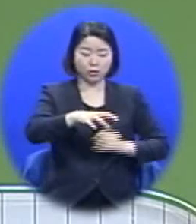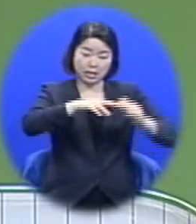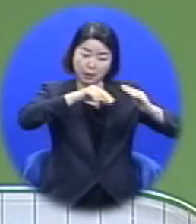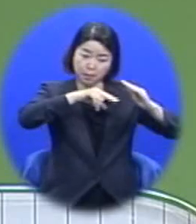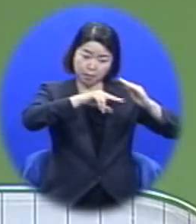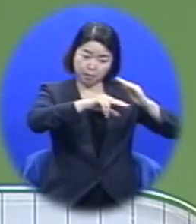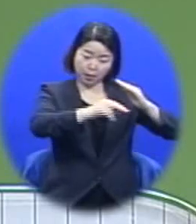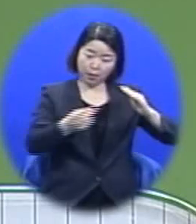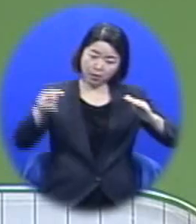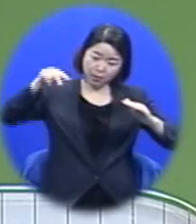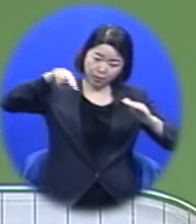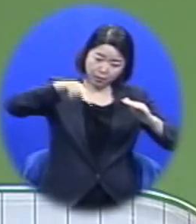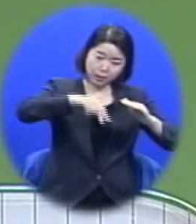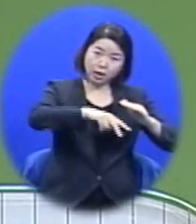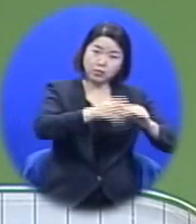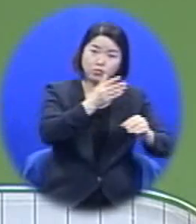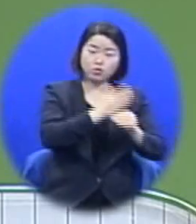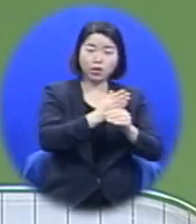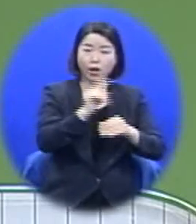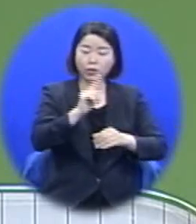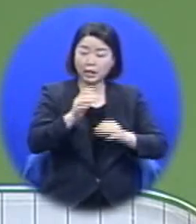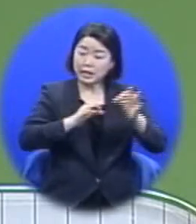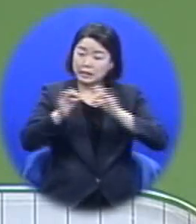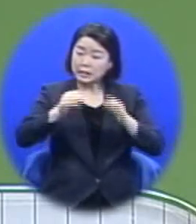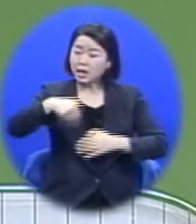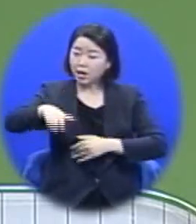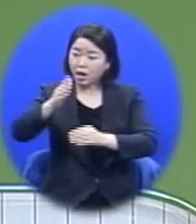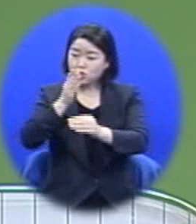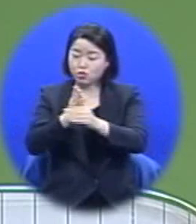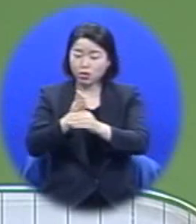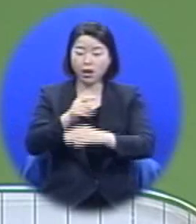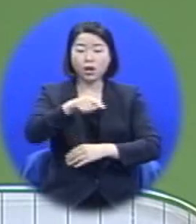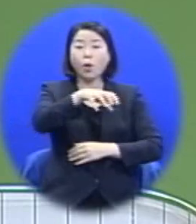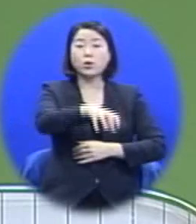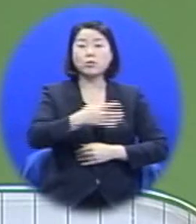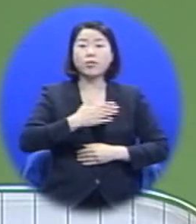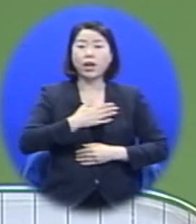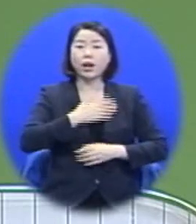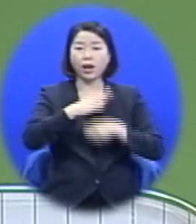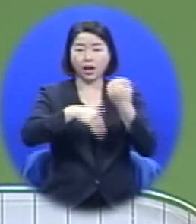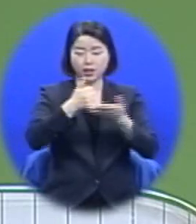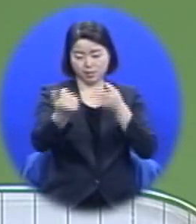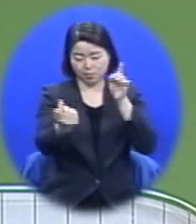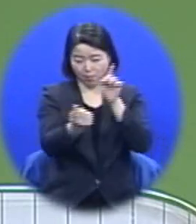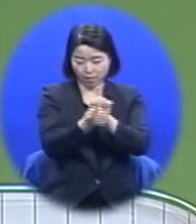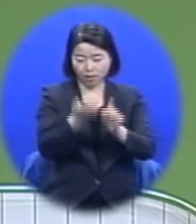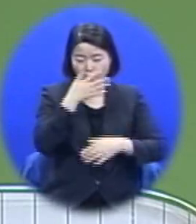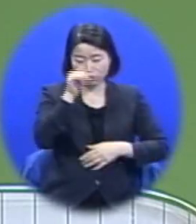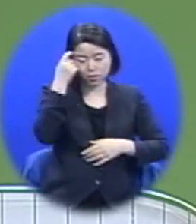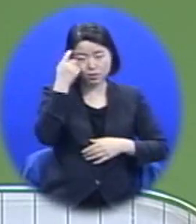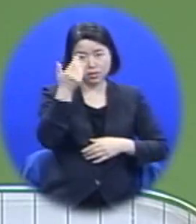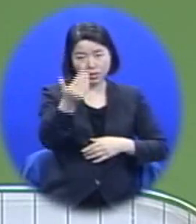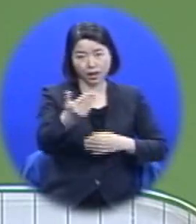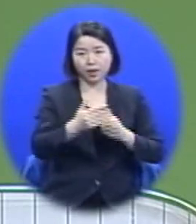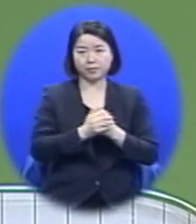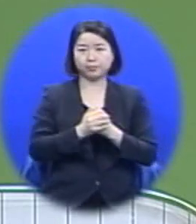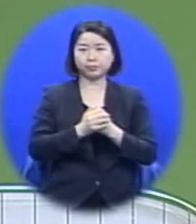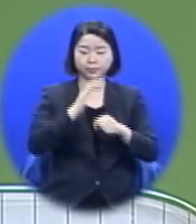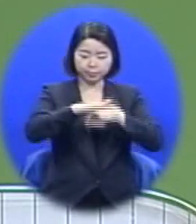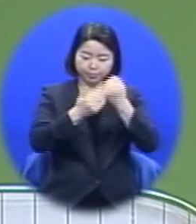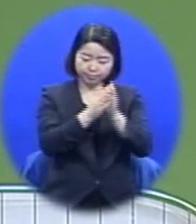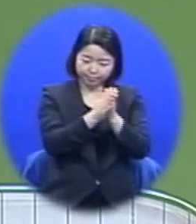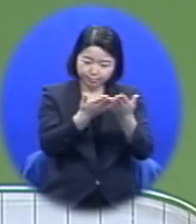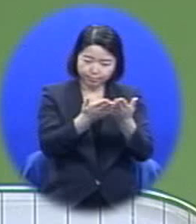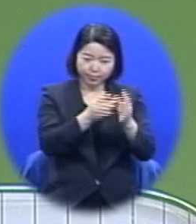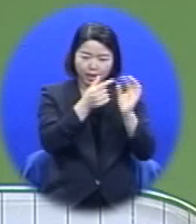차타로 내려가다가 어떻게 시장 보러 가는 길에 여기서 내가 하나님을 만날 수 있나요 성경은 일반 되게